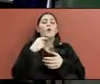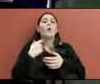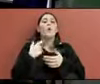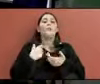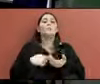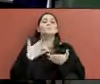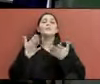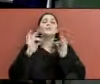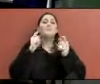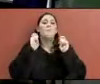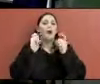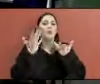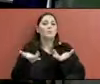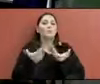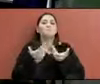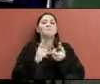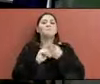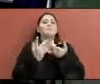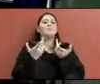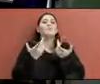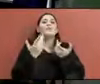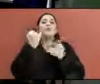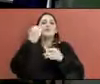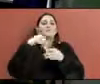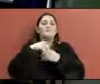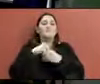banyoda, lavaboda